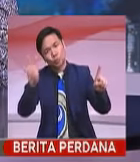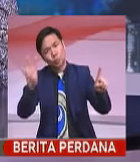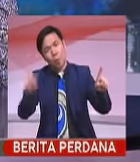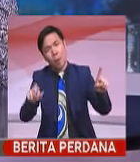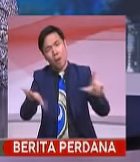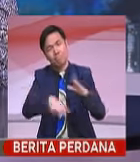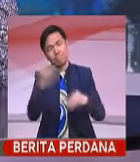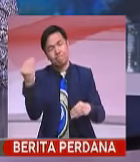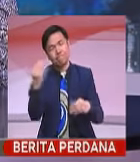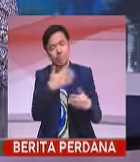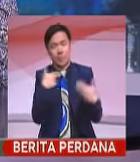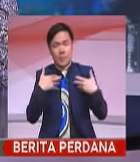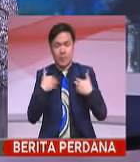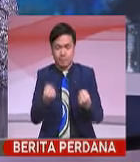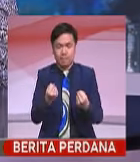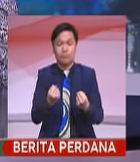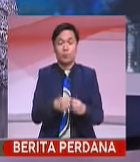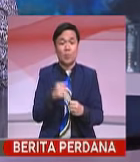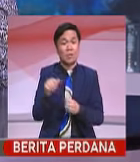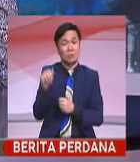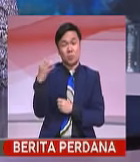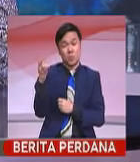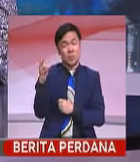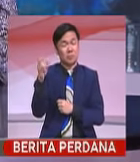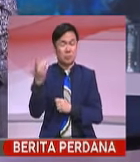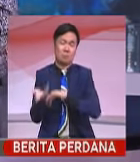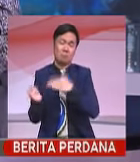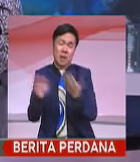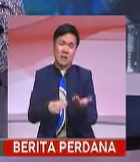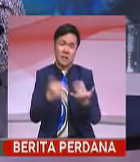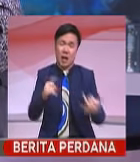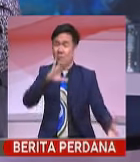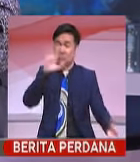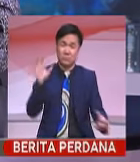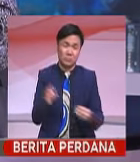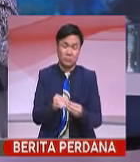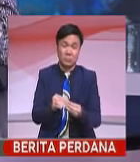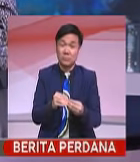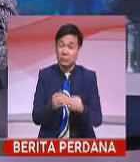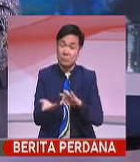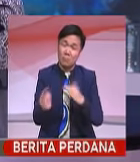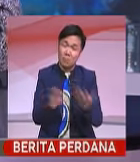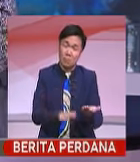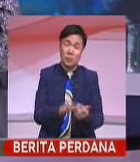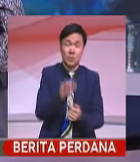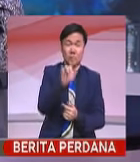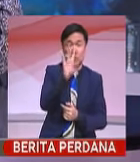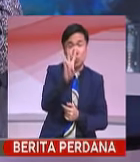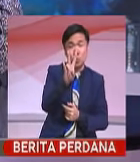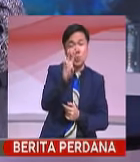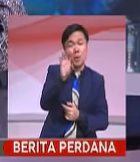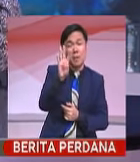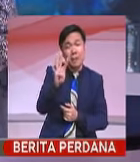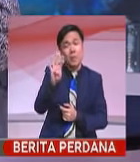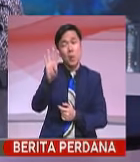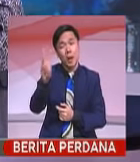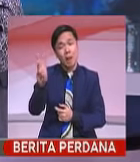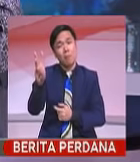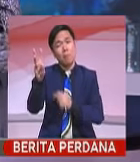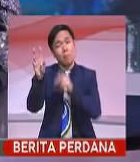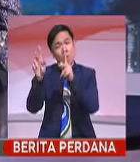161,527. 13 kematian turut dilaporkan menjadikan jumlah korban terkini sebanyak 746